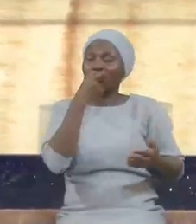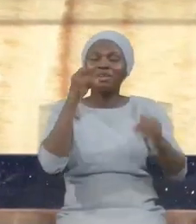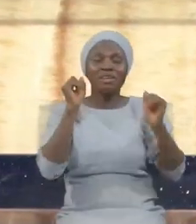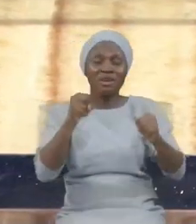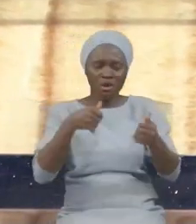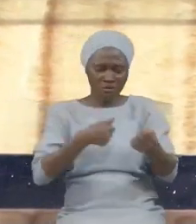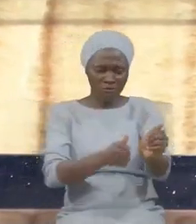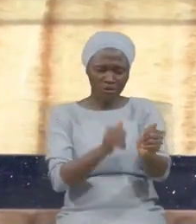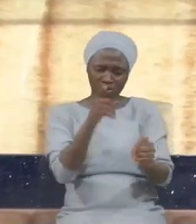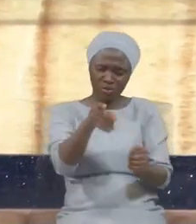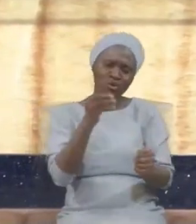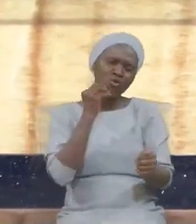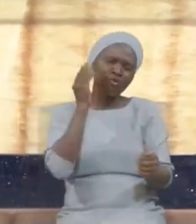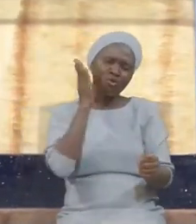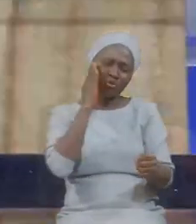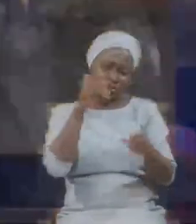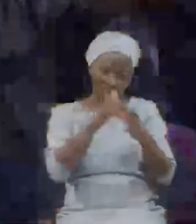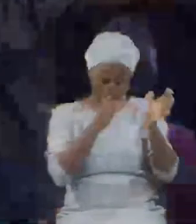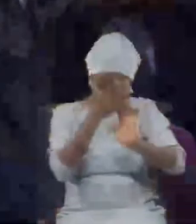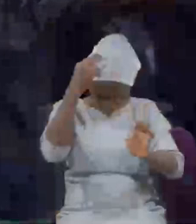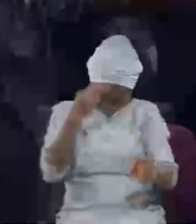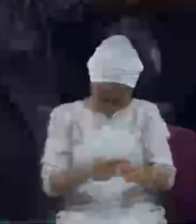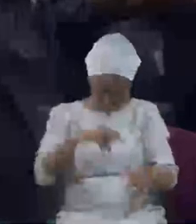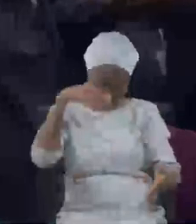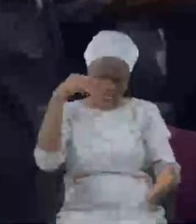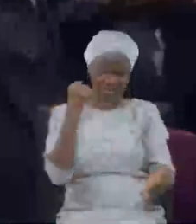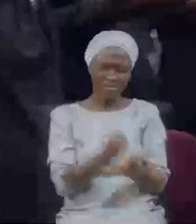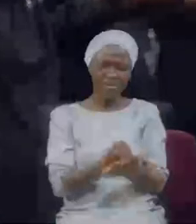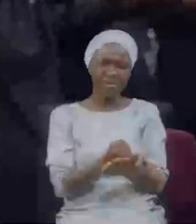vous accompagne à la maison au nom de Jésus-Christ.